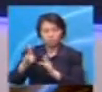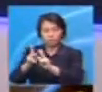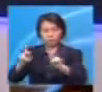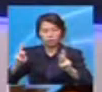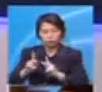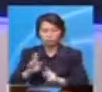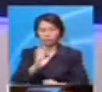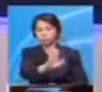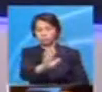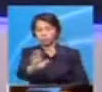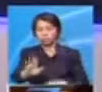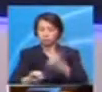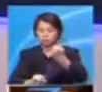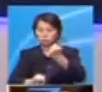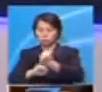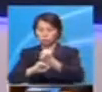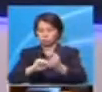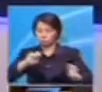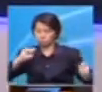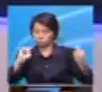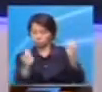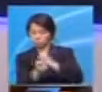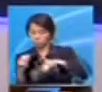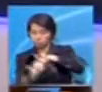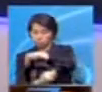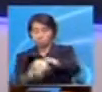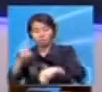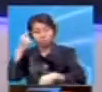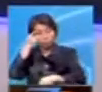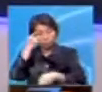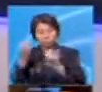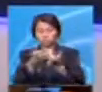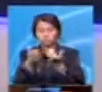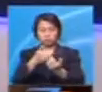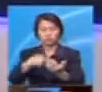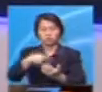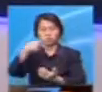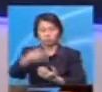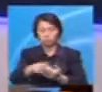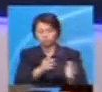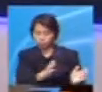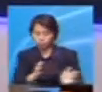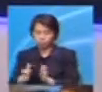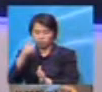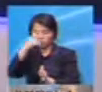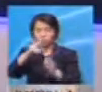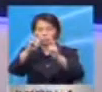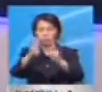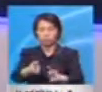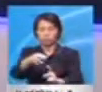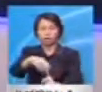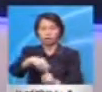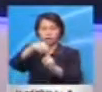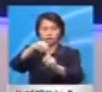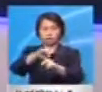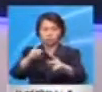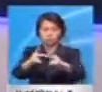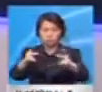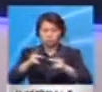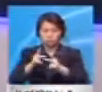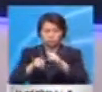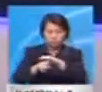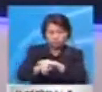mereka sokongan ke arah transformasi pemikiran akan memudahkan projek pembangunan dirancang untuk rakyat khususnya di kawasan